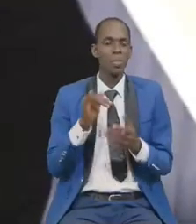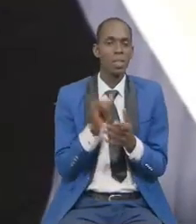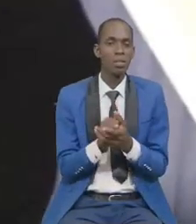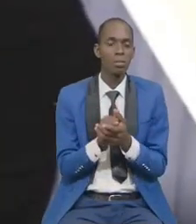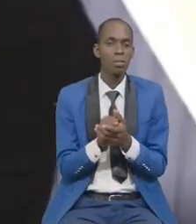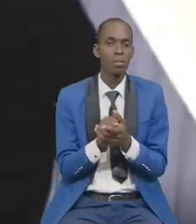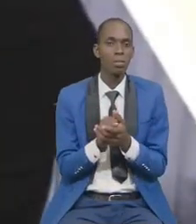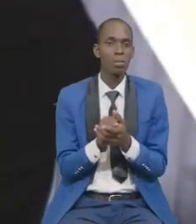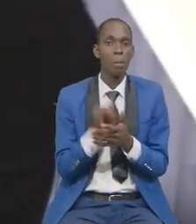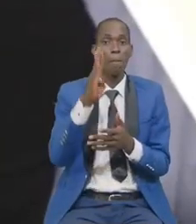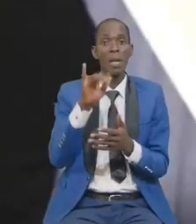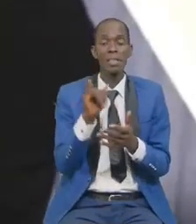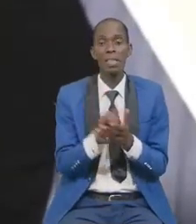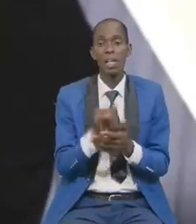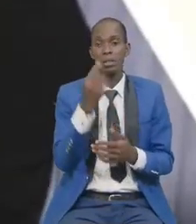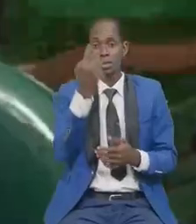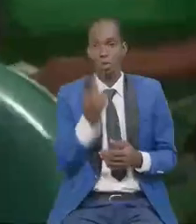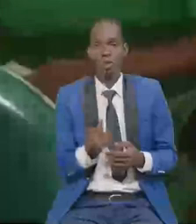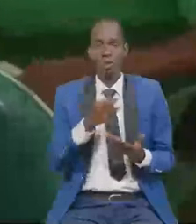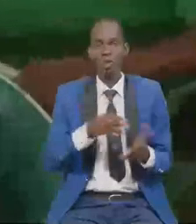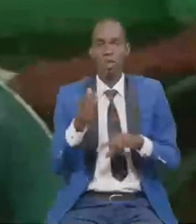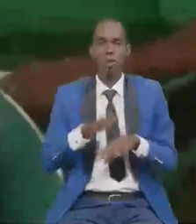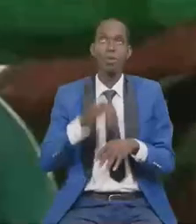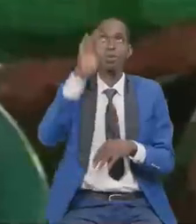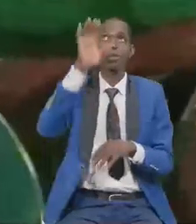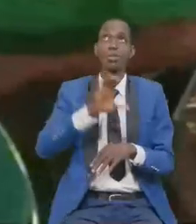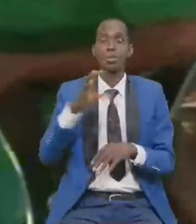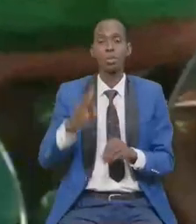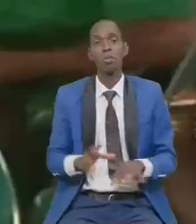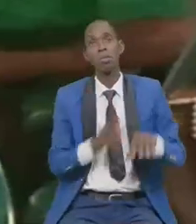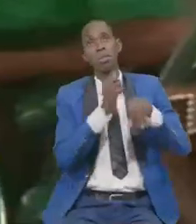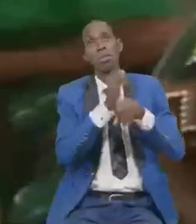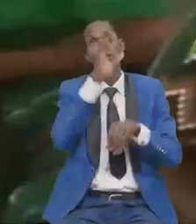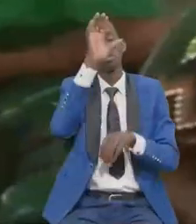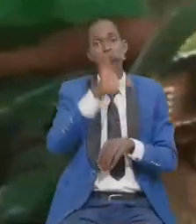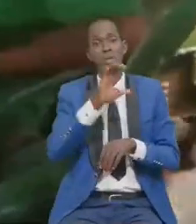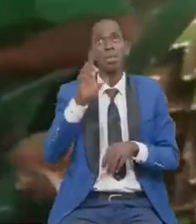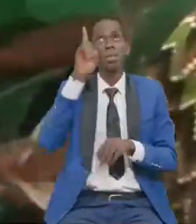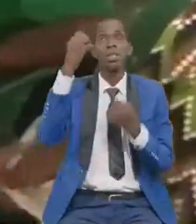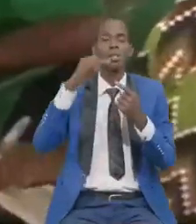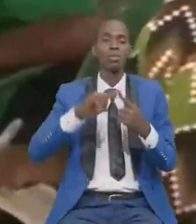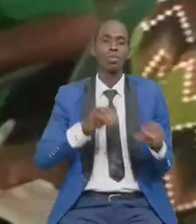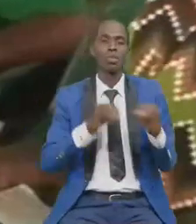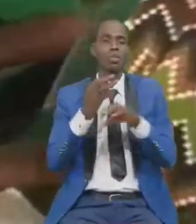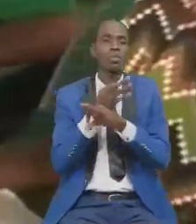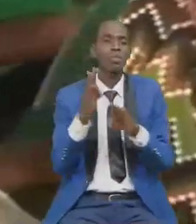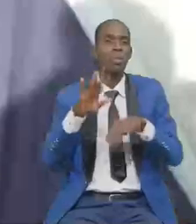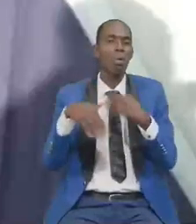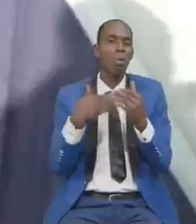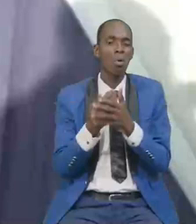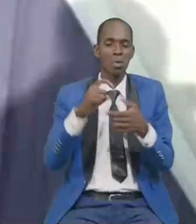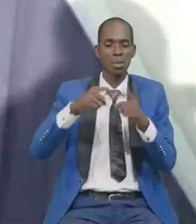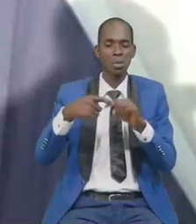Calvaire, il est venu t'affranchir. Toutes les chaînes qui te lient, tous les liens qui te